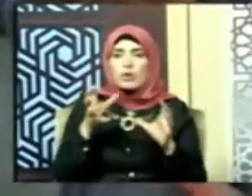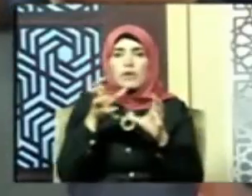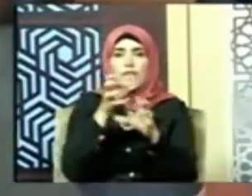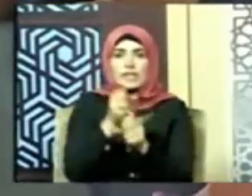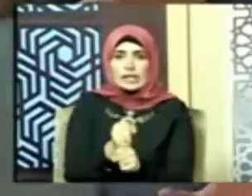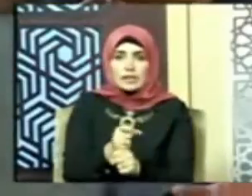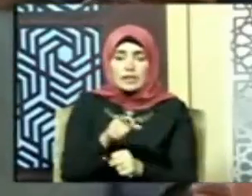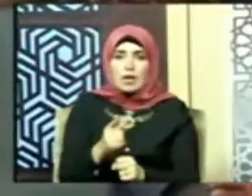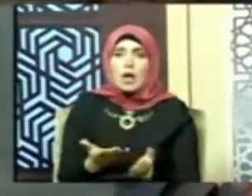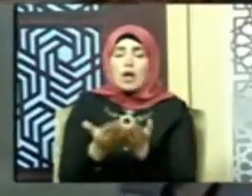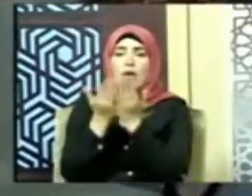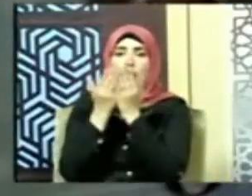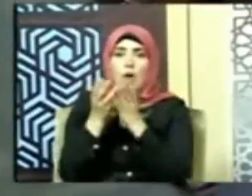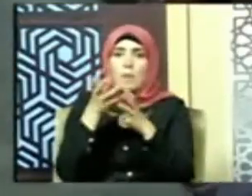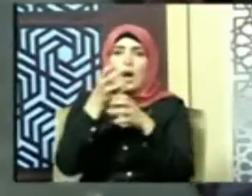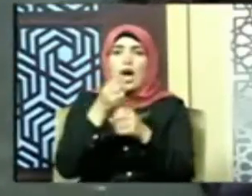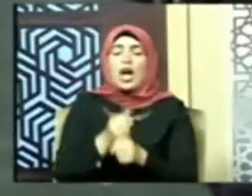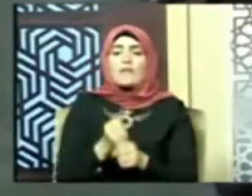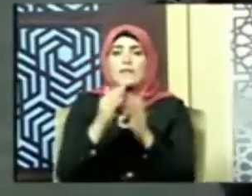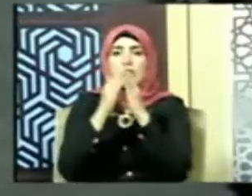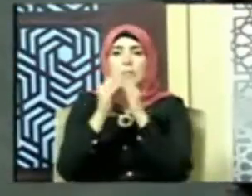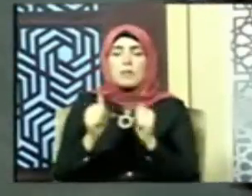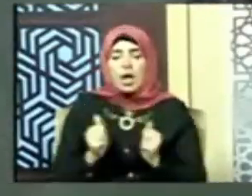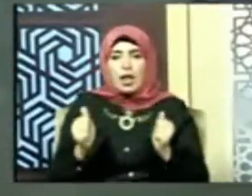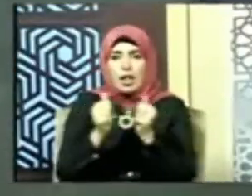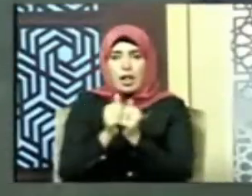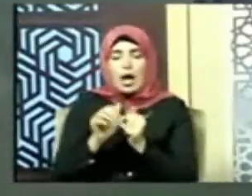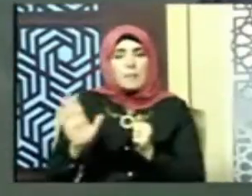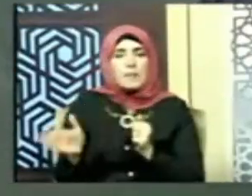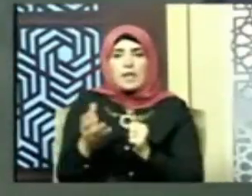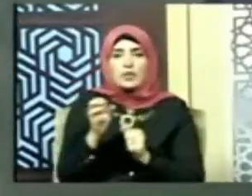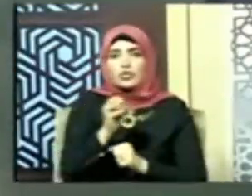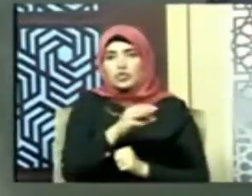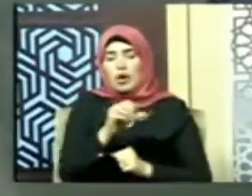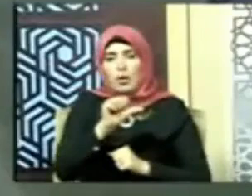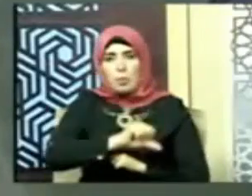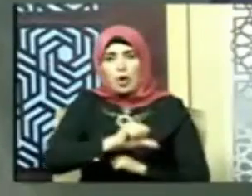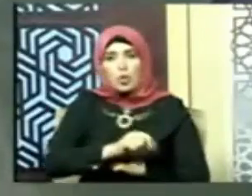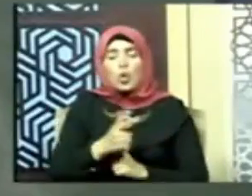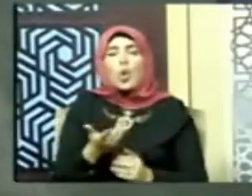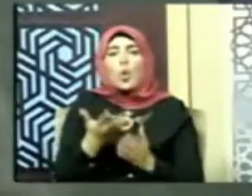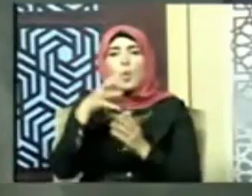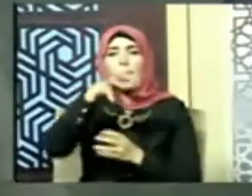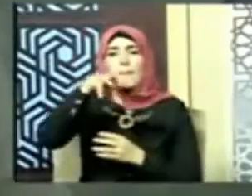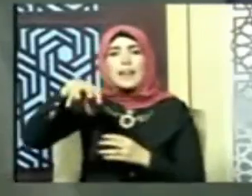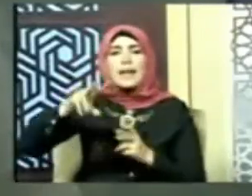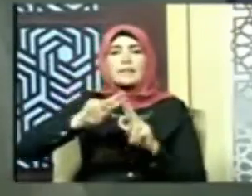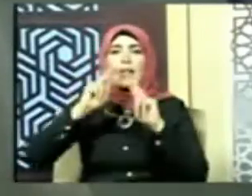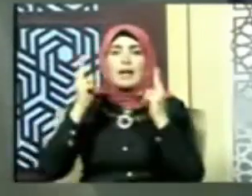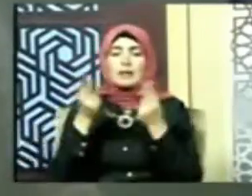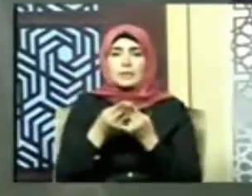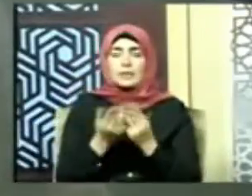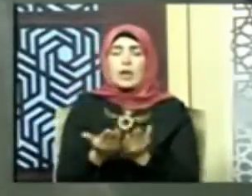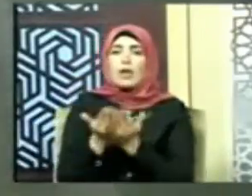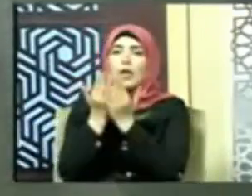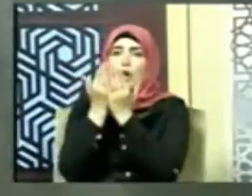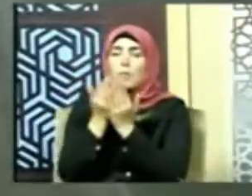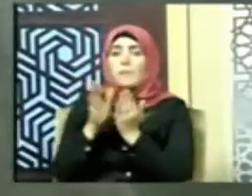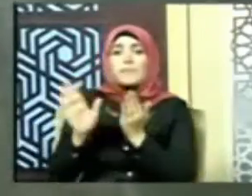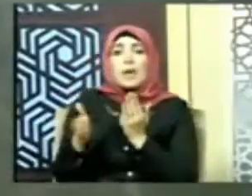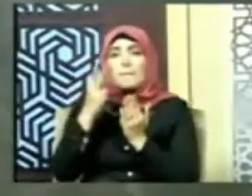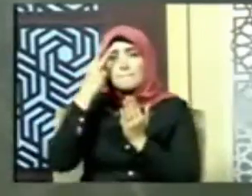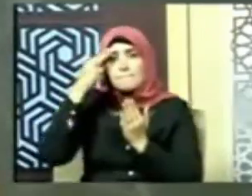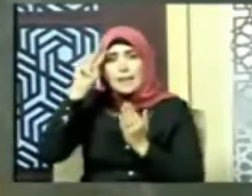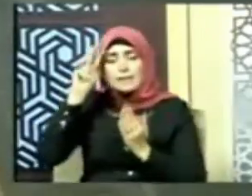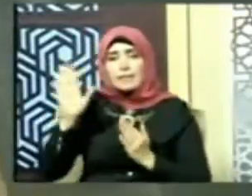وأهلها من كل سوء ومكروه وسائر بلاد العالمين. اللهم من أرادها